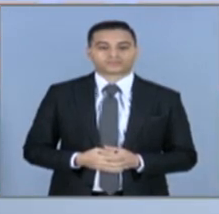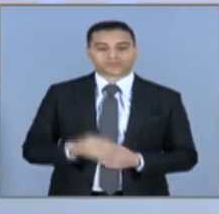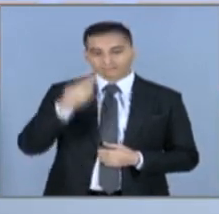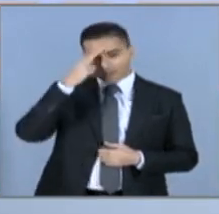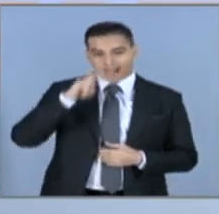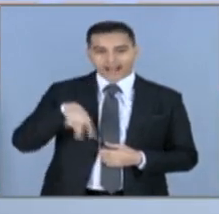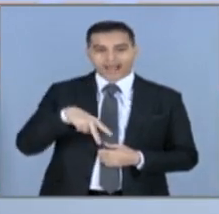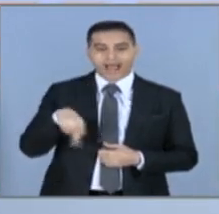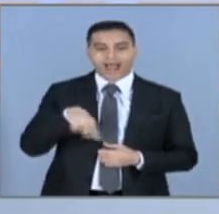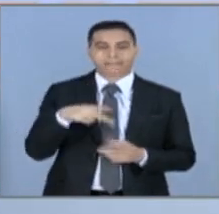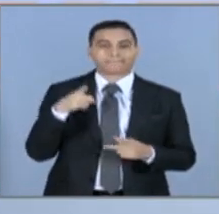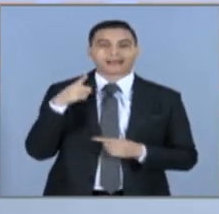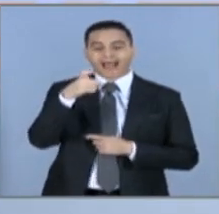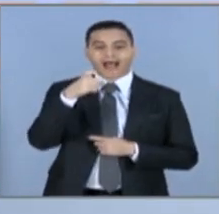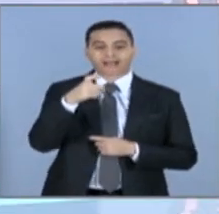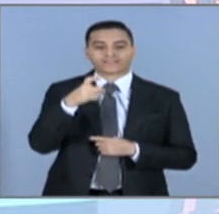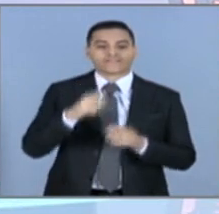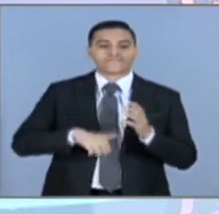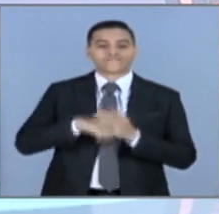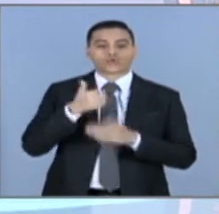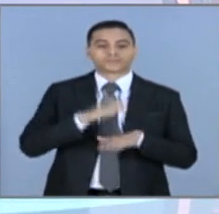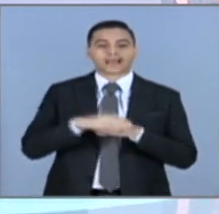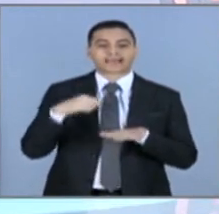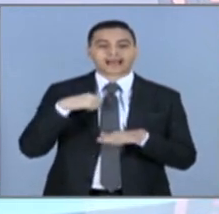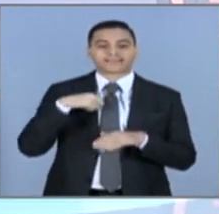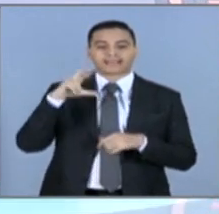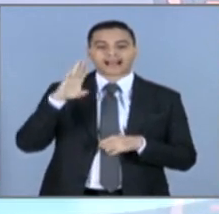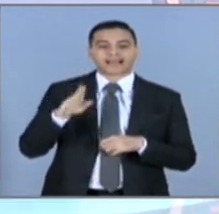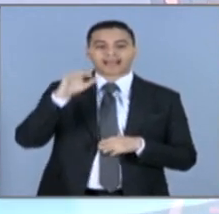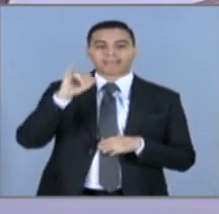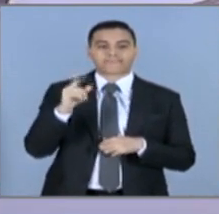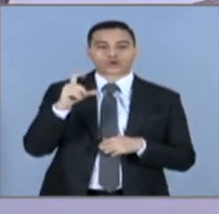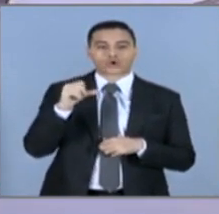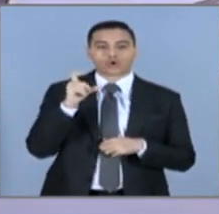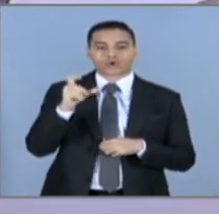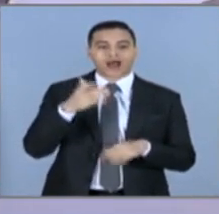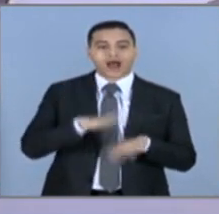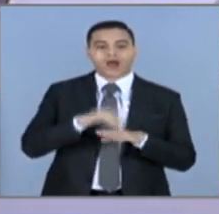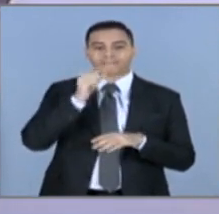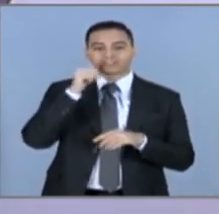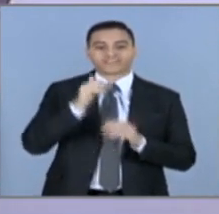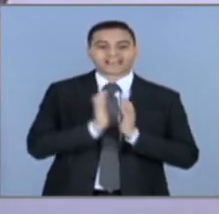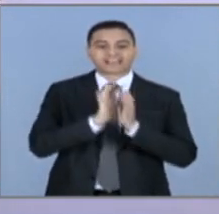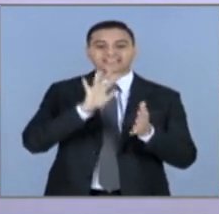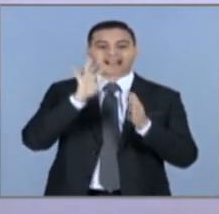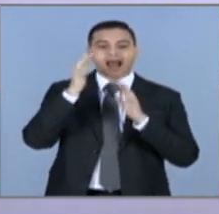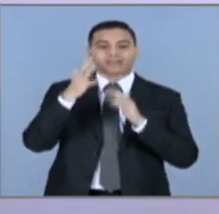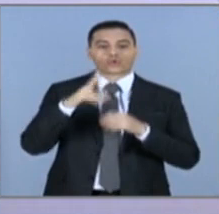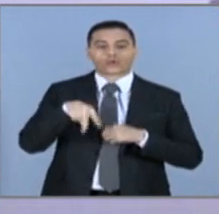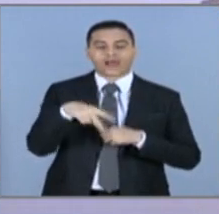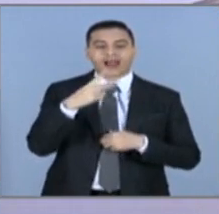من هو اللاعب الذي سجل هدف فوز الكاميرون على البرازيل في كأس العالم لكرة القدم